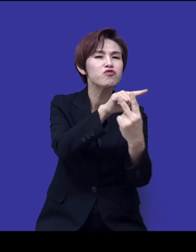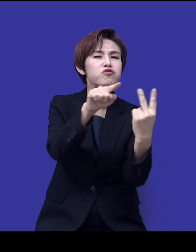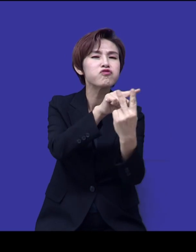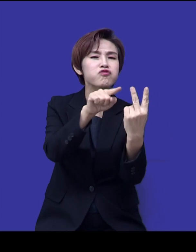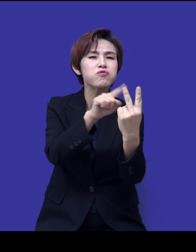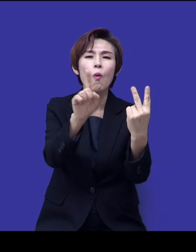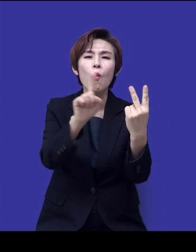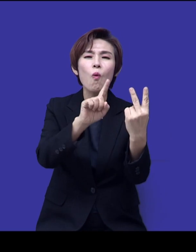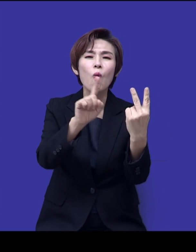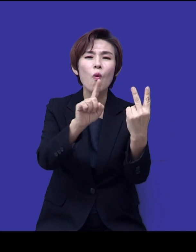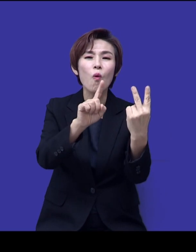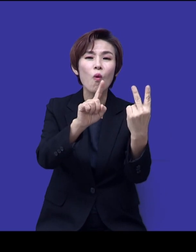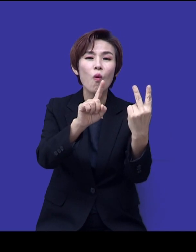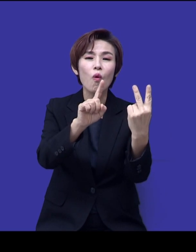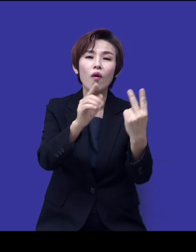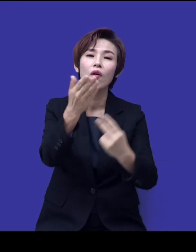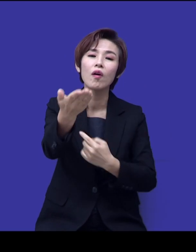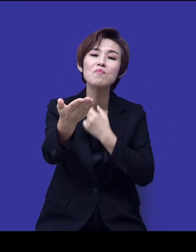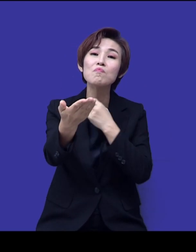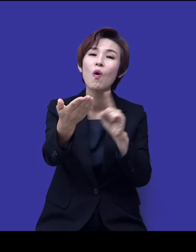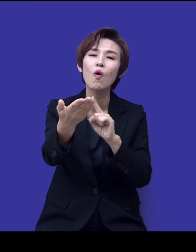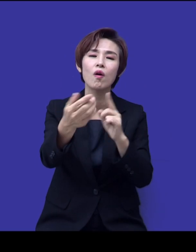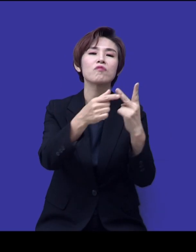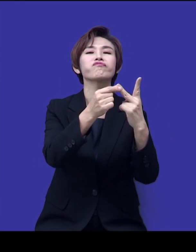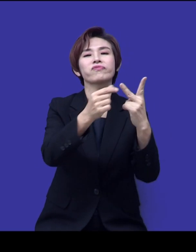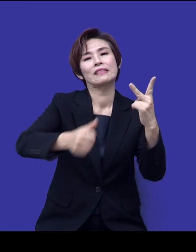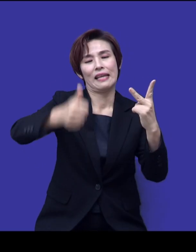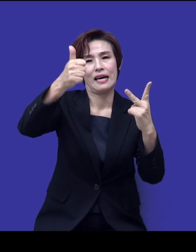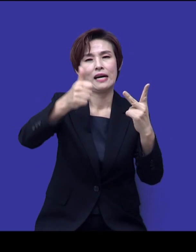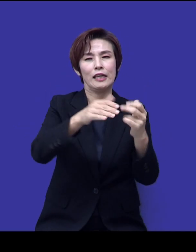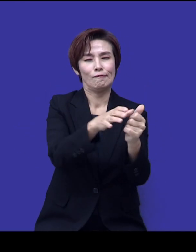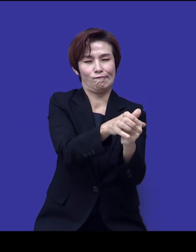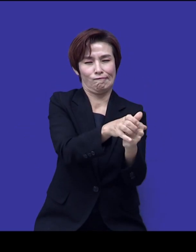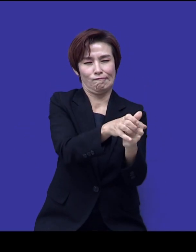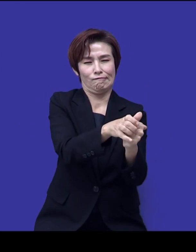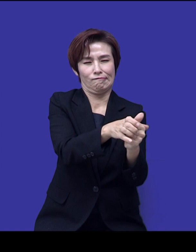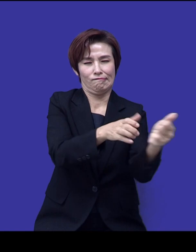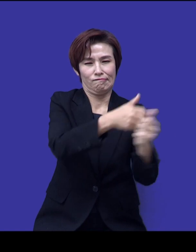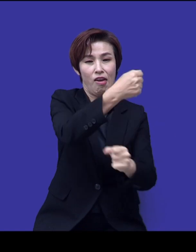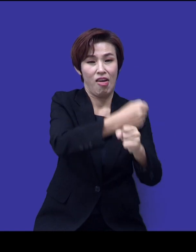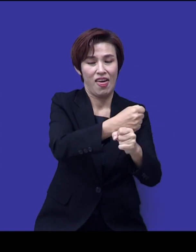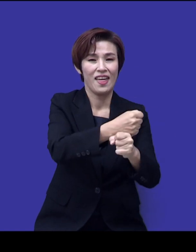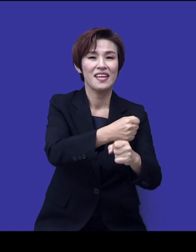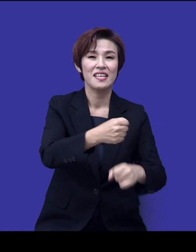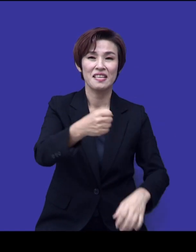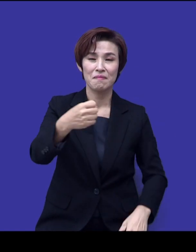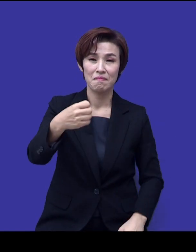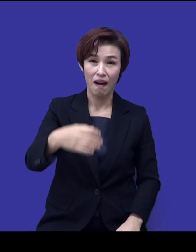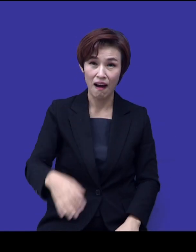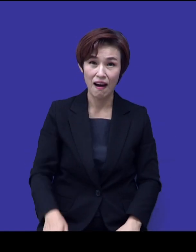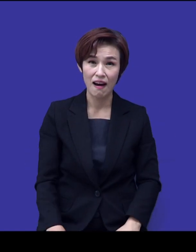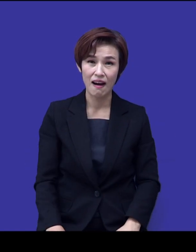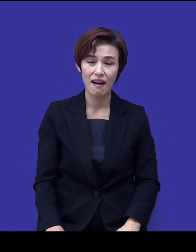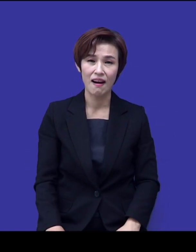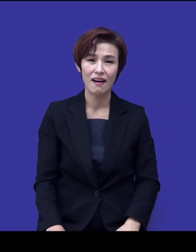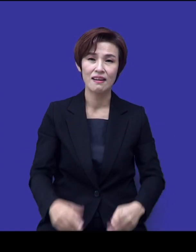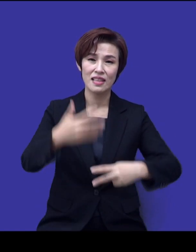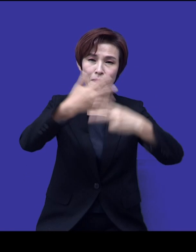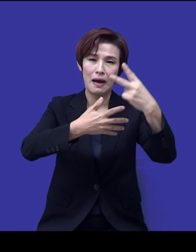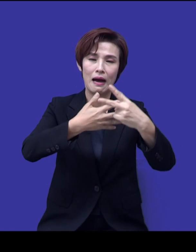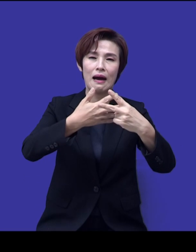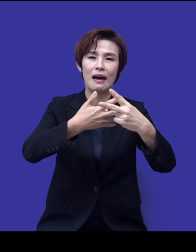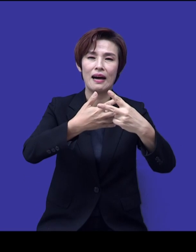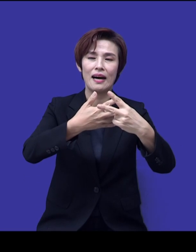있다. 아니, 너는 후자를 택해라. 그 조기 종영을 해주셔서 해서 예, 감사히 죽여서 고맙습니다. 그러면서